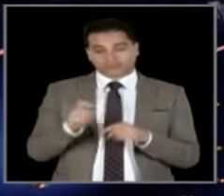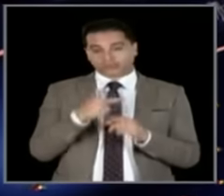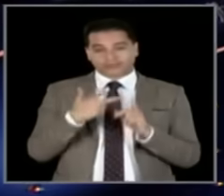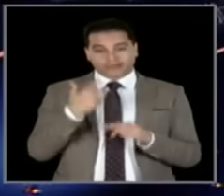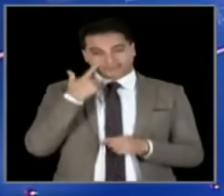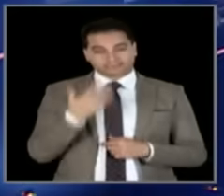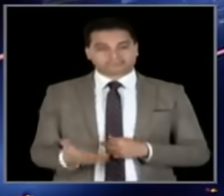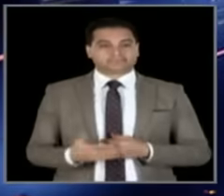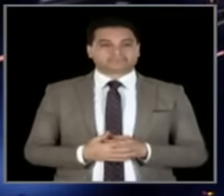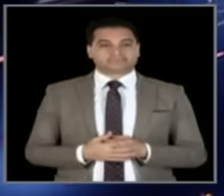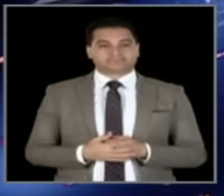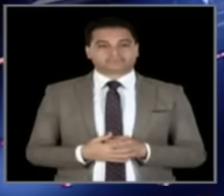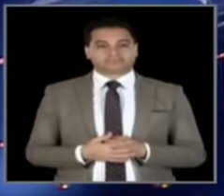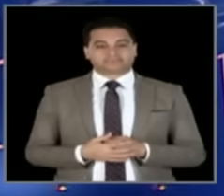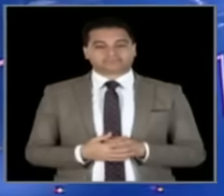الثالث،